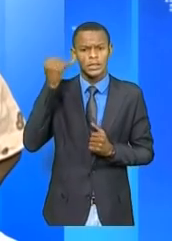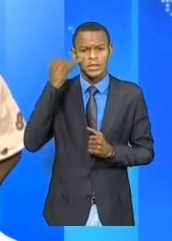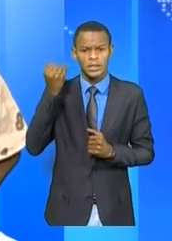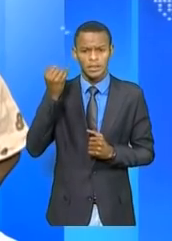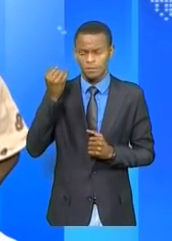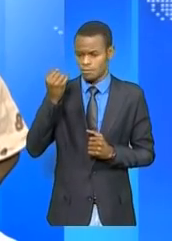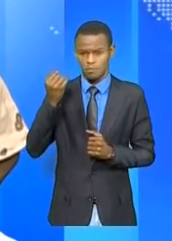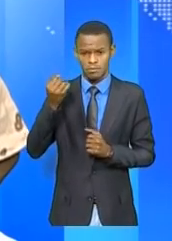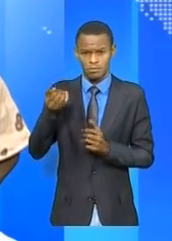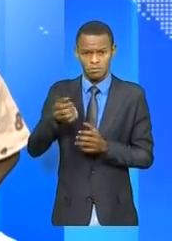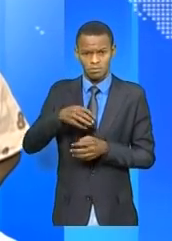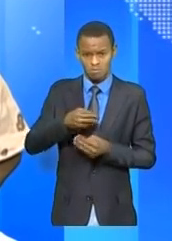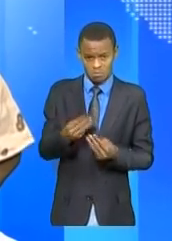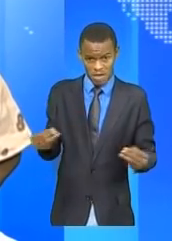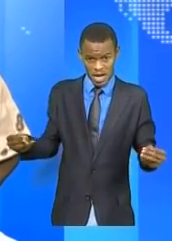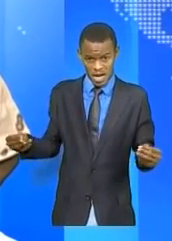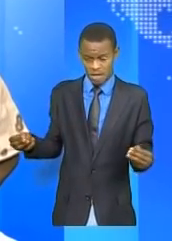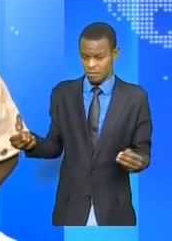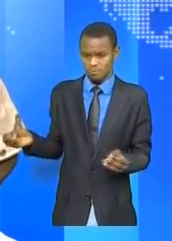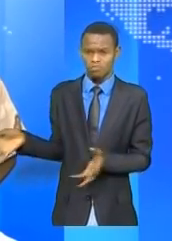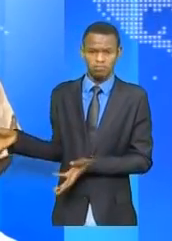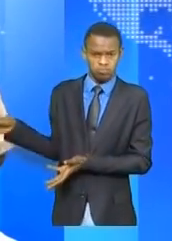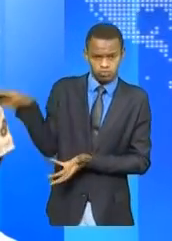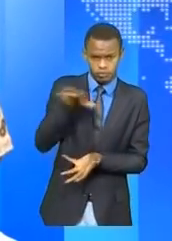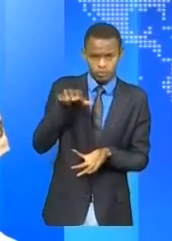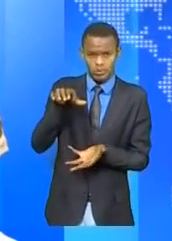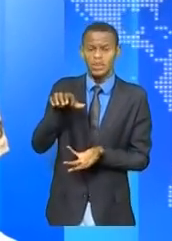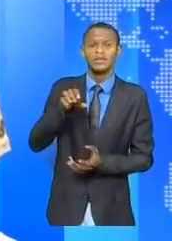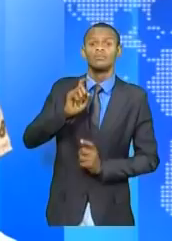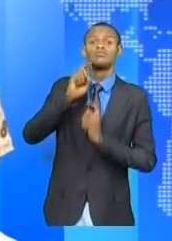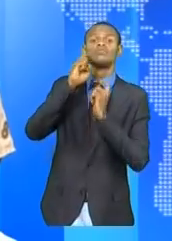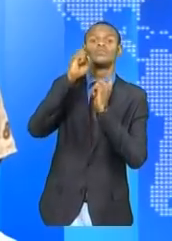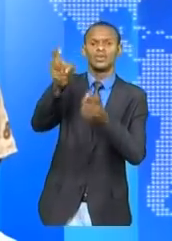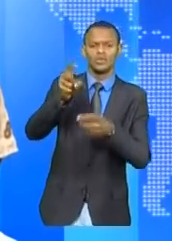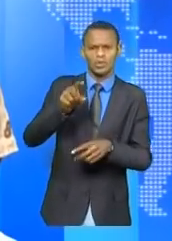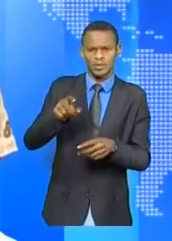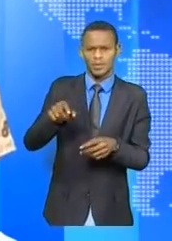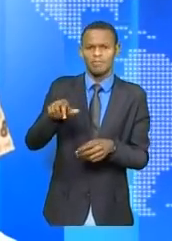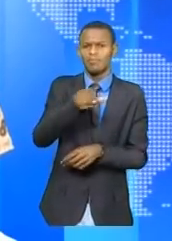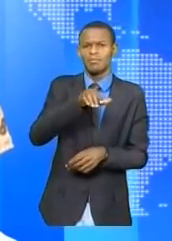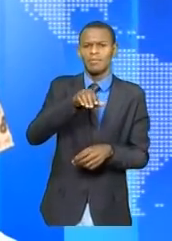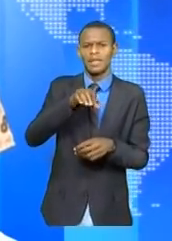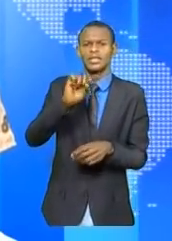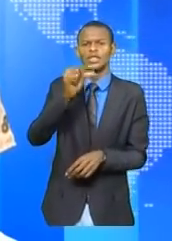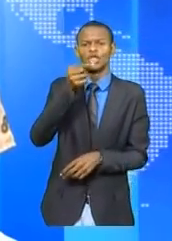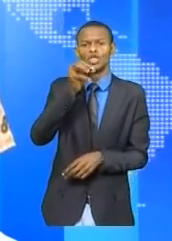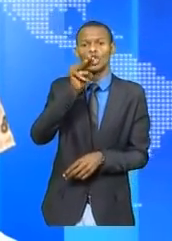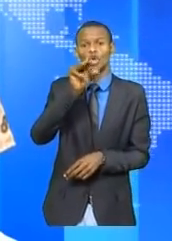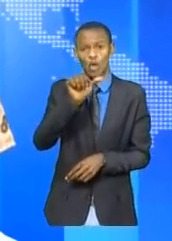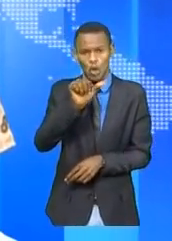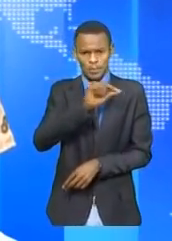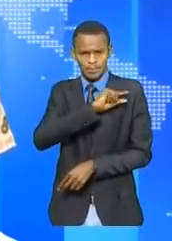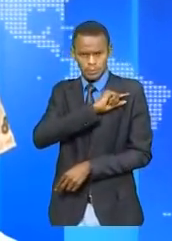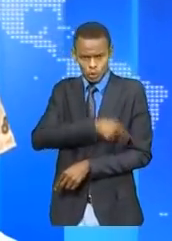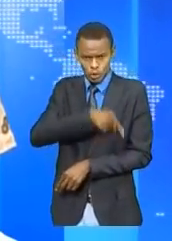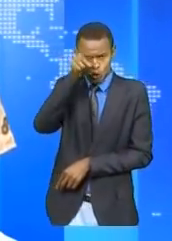du matériel nécessaire pour le sinistré de Goma. À Kinshasa, la cérémonie de remise officielle a eu lieu entre le